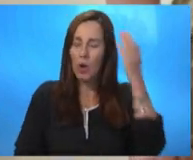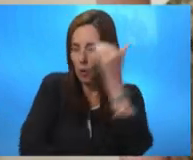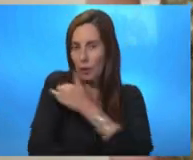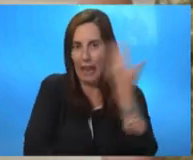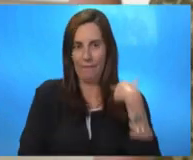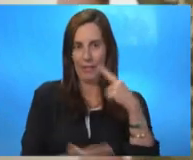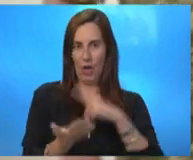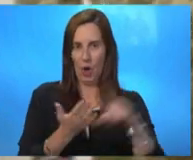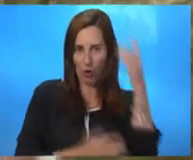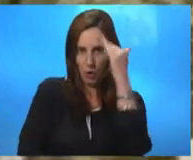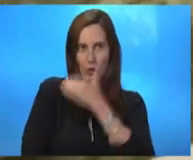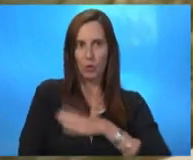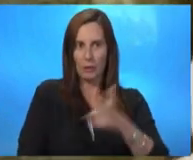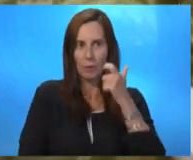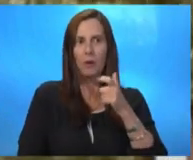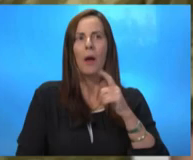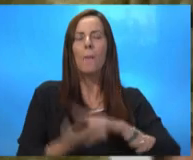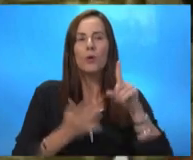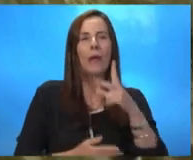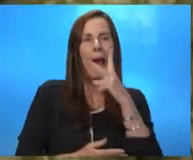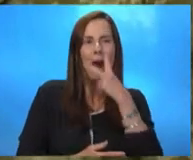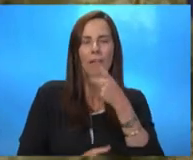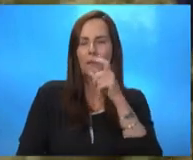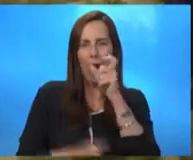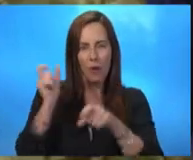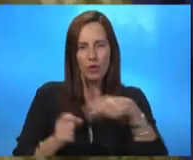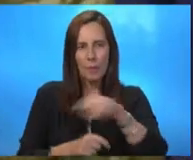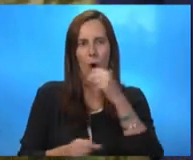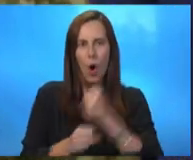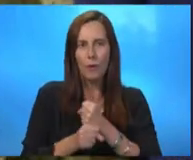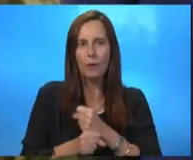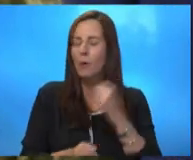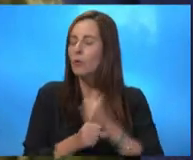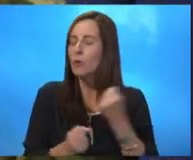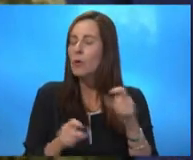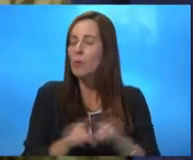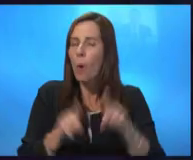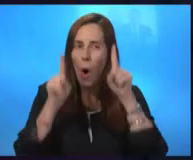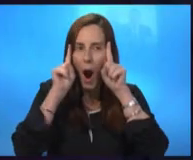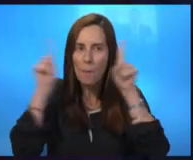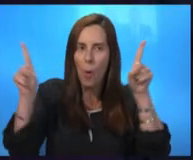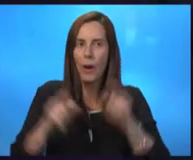месяц назад. За этот месяц я видел, как парни работали, как они рыли носом, как буйволы пахали.